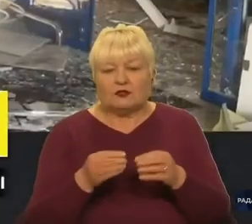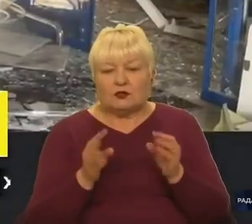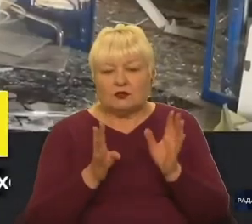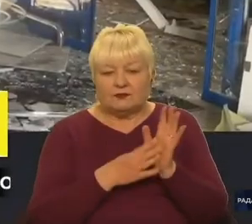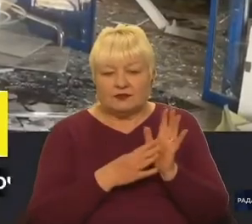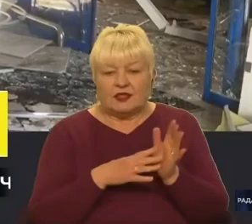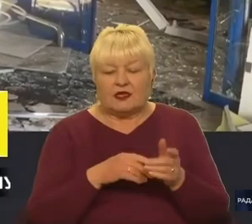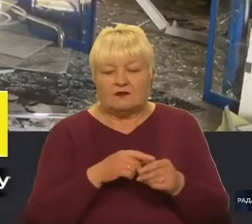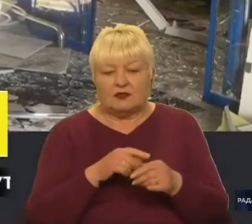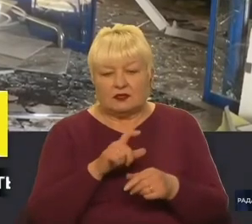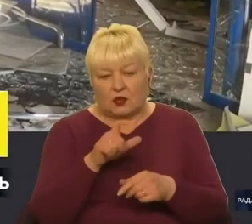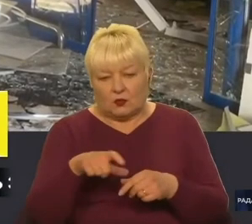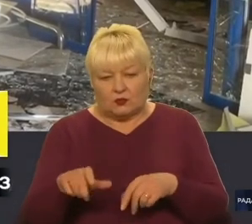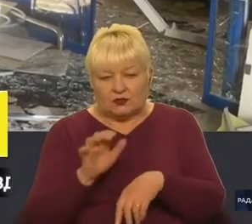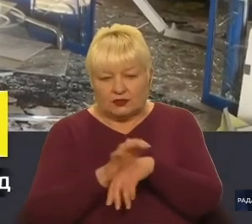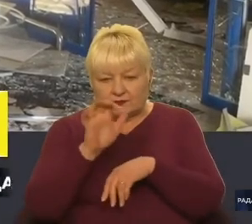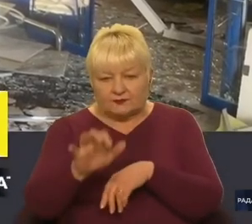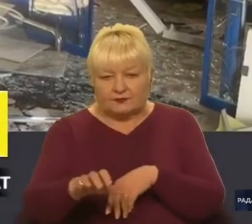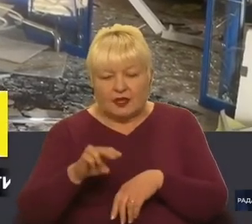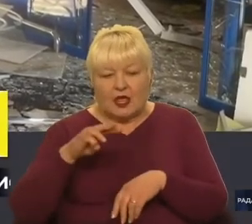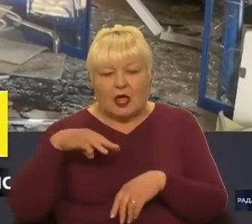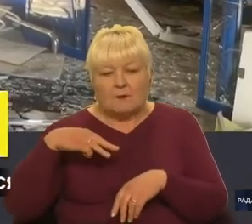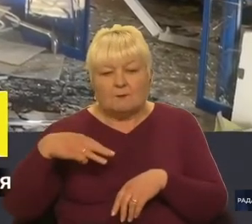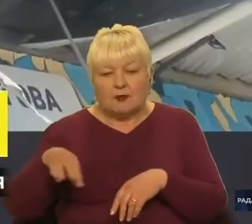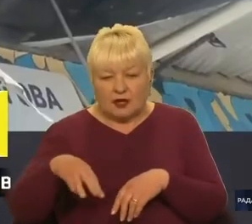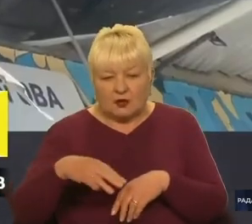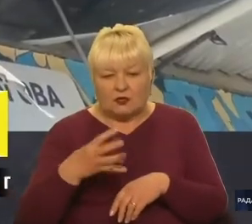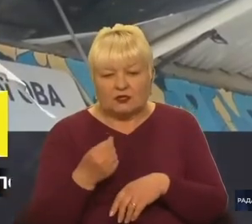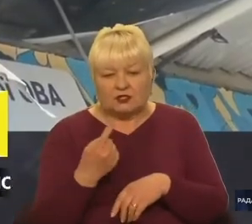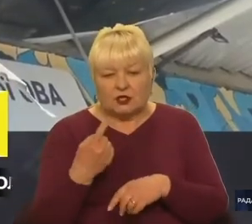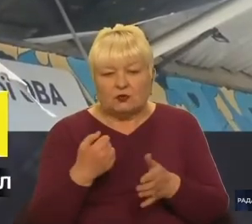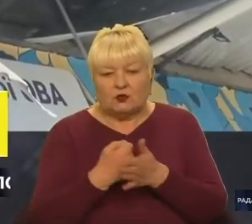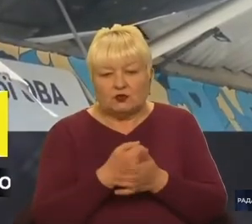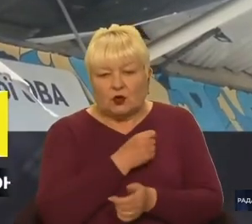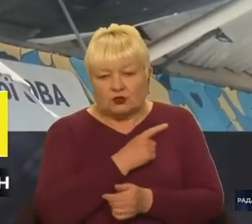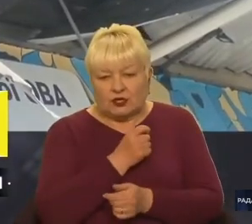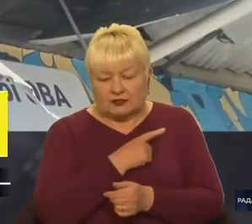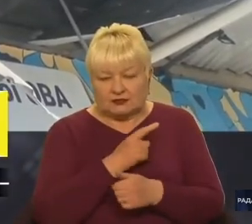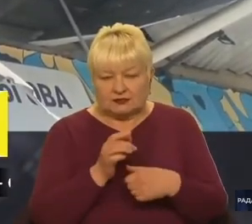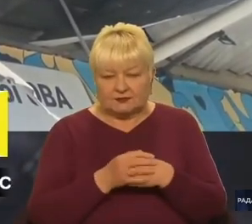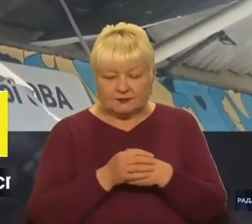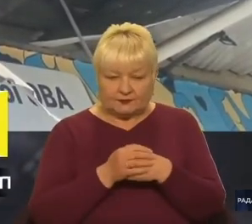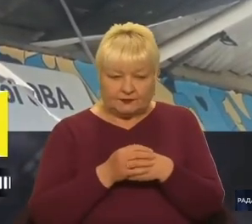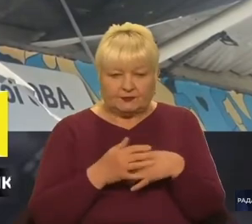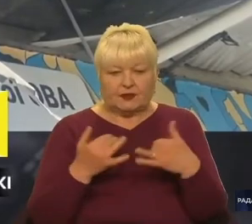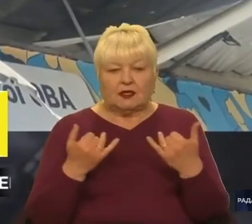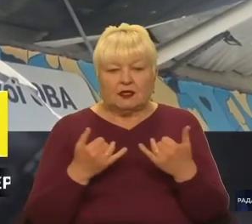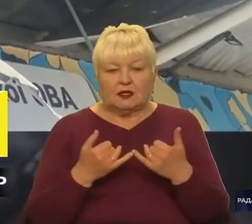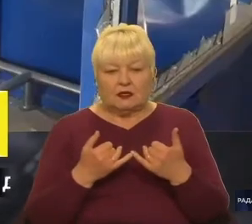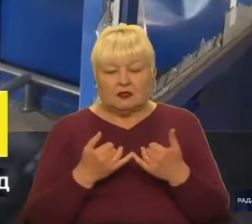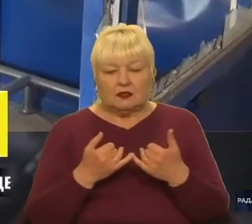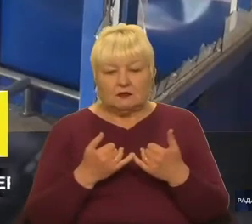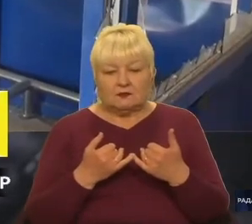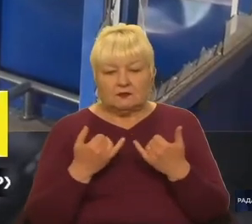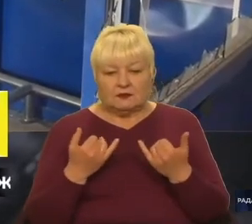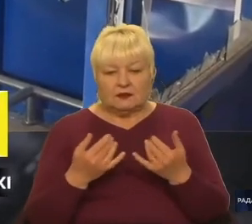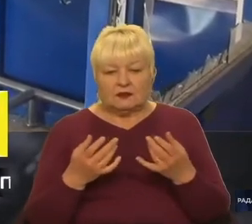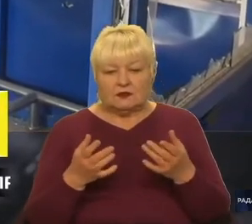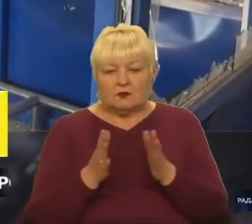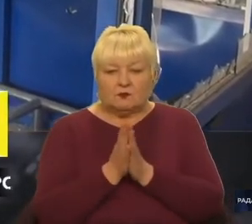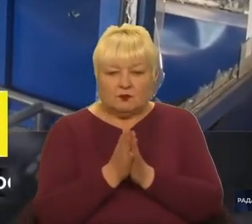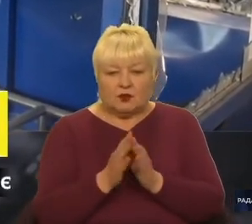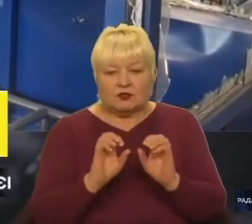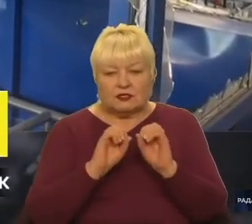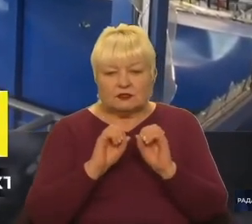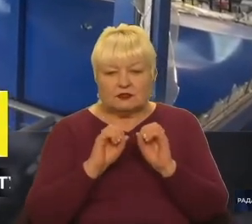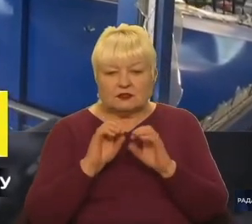до Миколаєва, ще одного до Одеси. Сьогодні от здати кров для порятунку